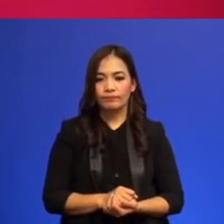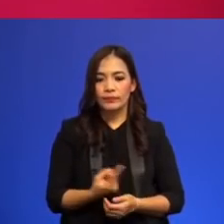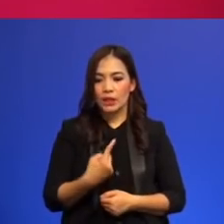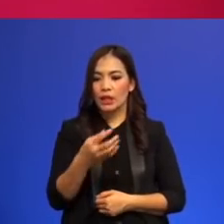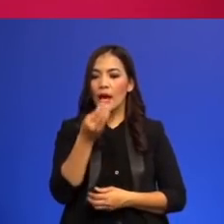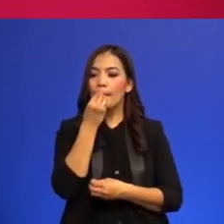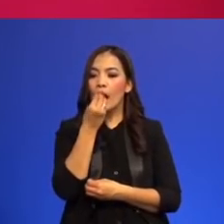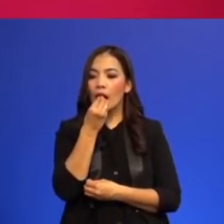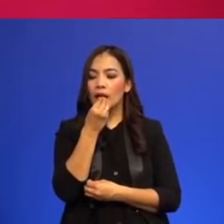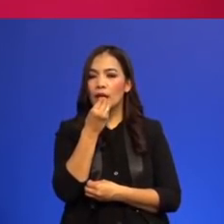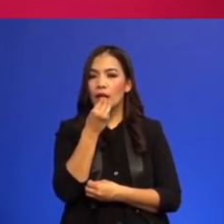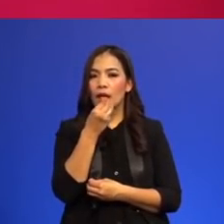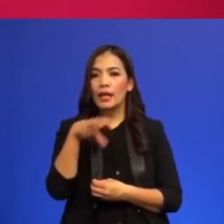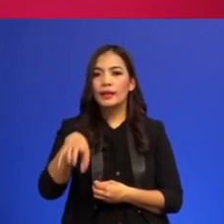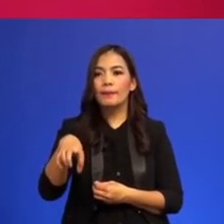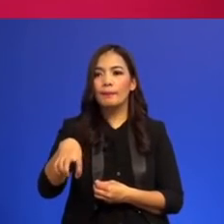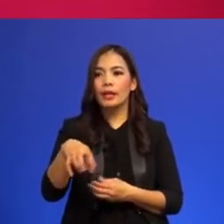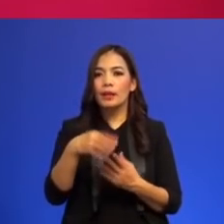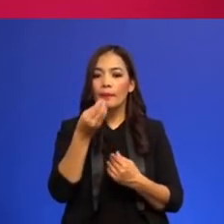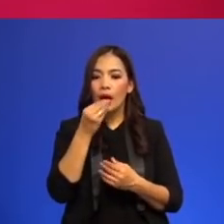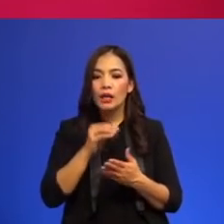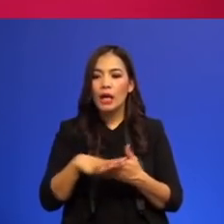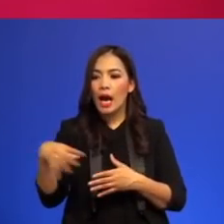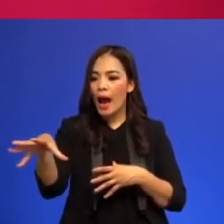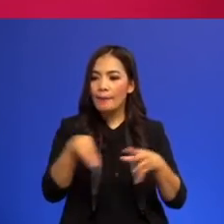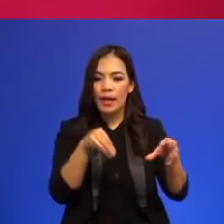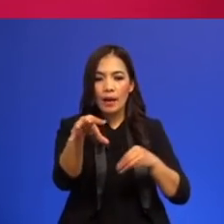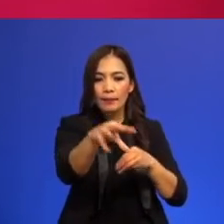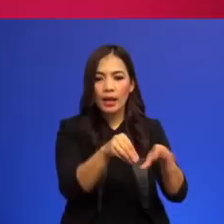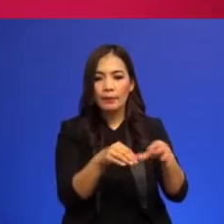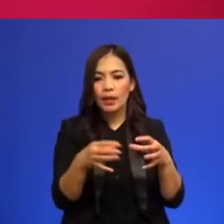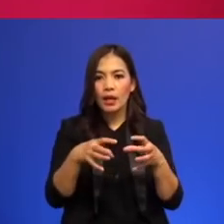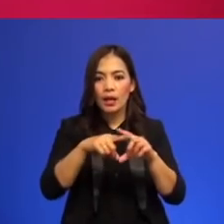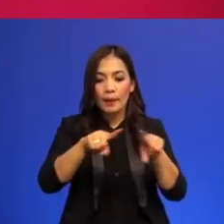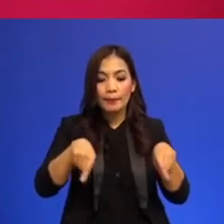Kita makan di food court itu yang mengambil piring-piring itu orang tua.